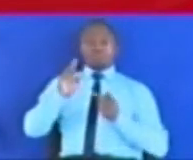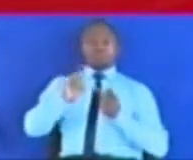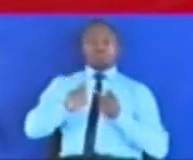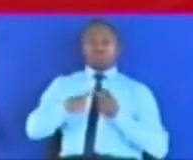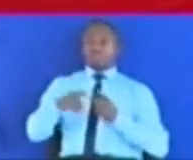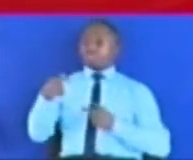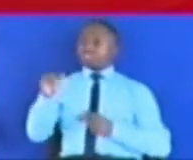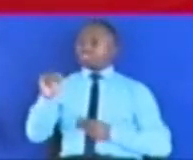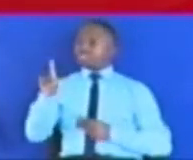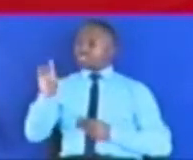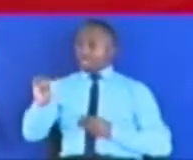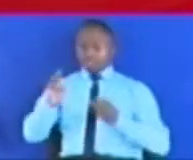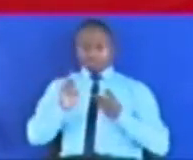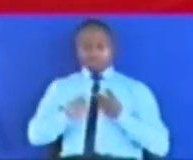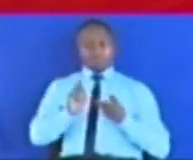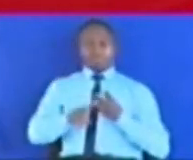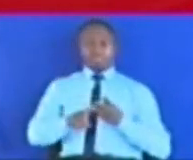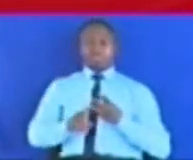ukienda Tindaburigi,